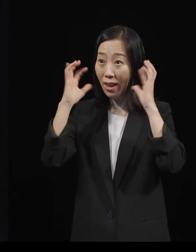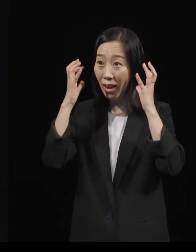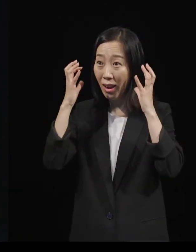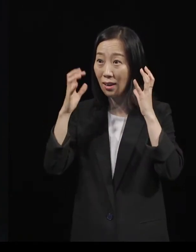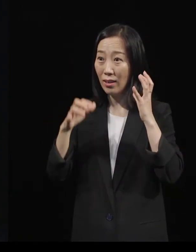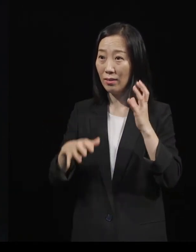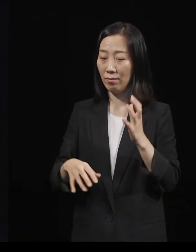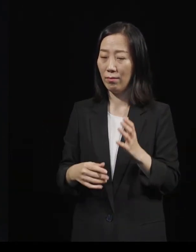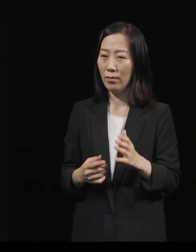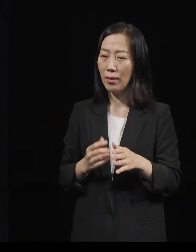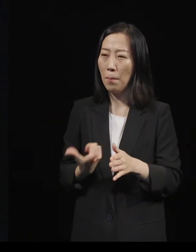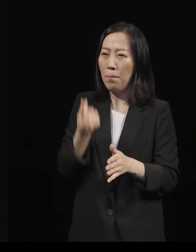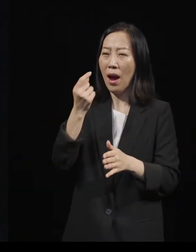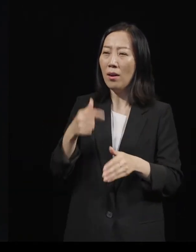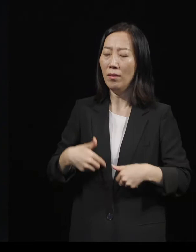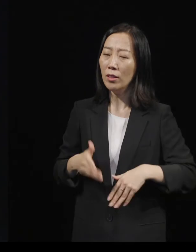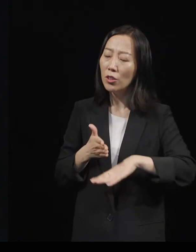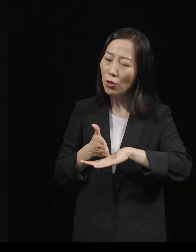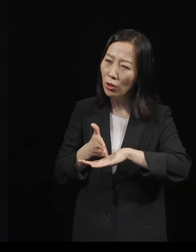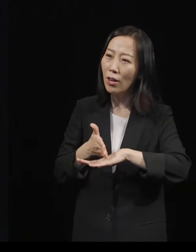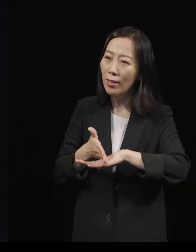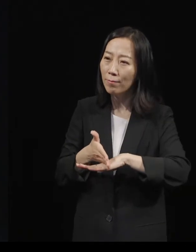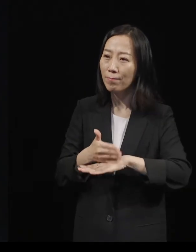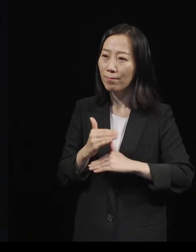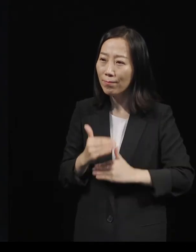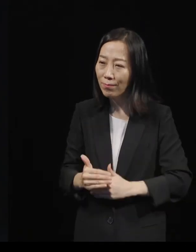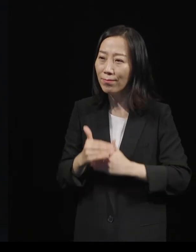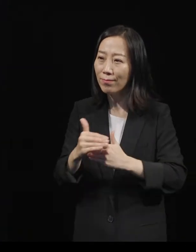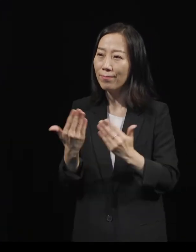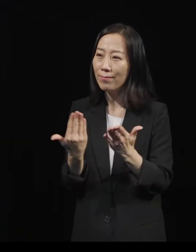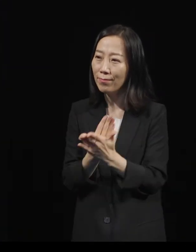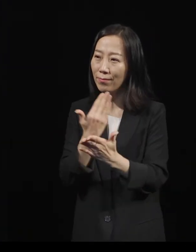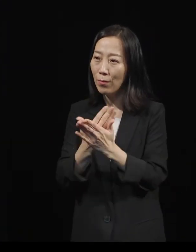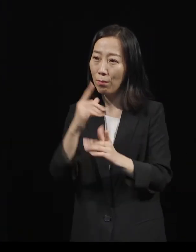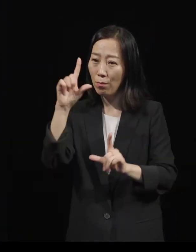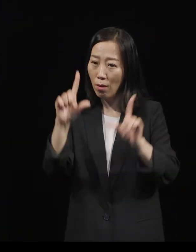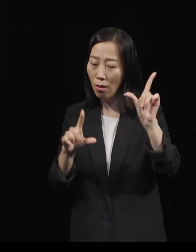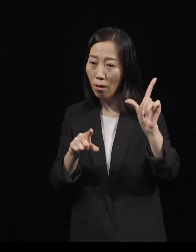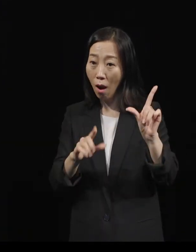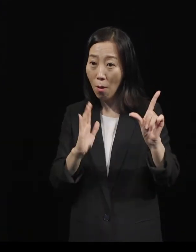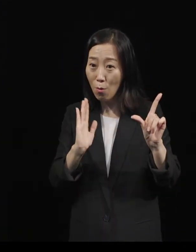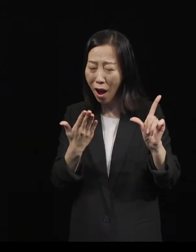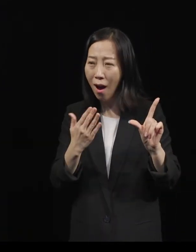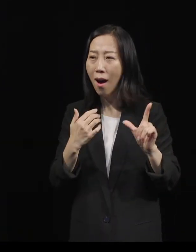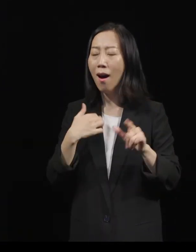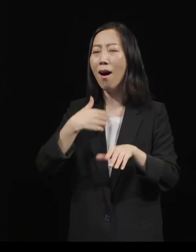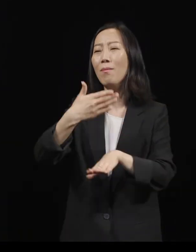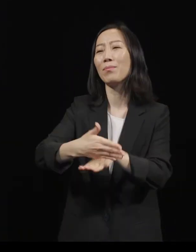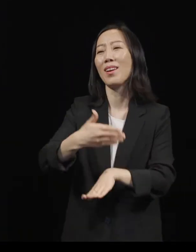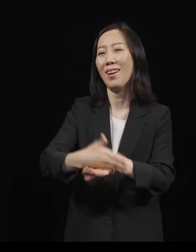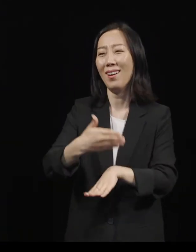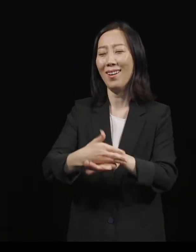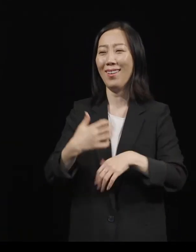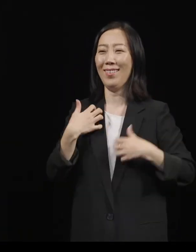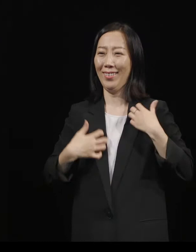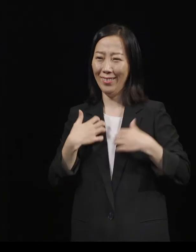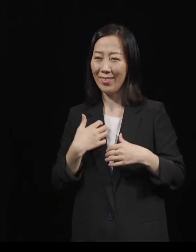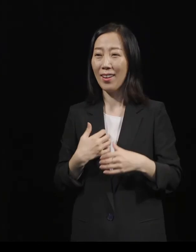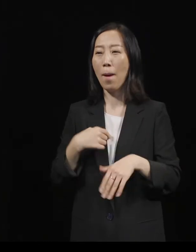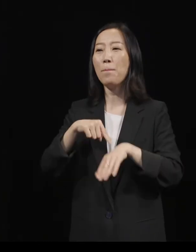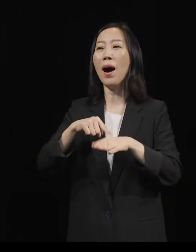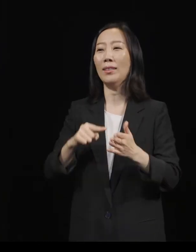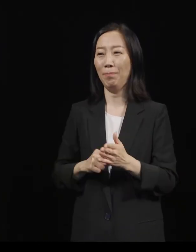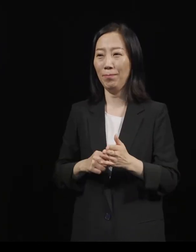천천히라도 발달해주는 모습에 정말 감사하더라고요. 이렇게 천천히 제 마음속에서도 아이의 장애를